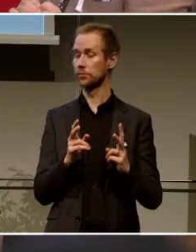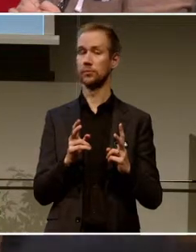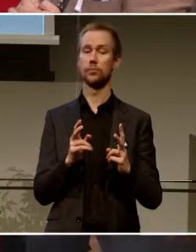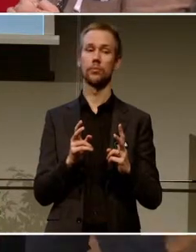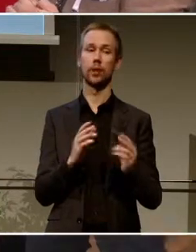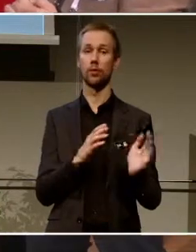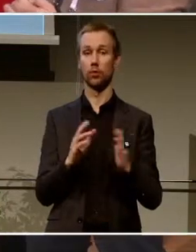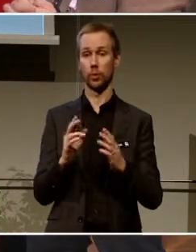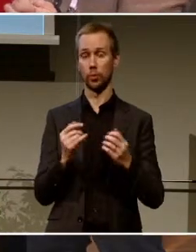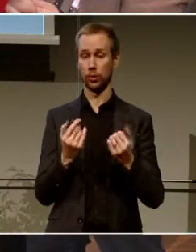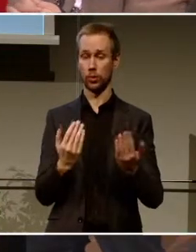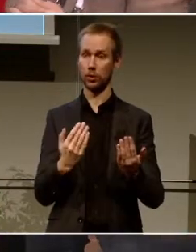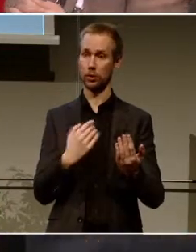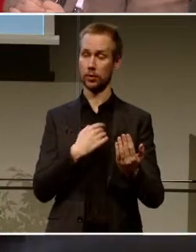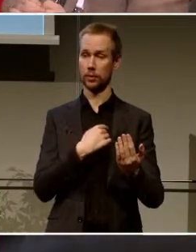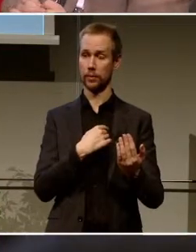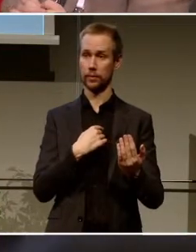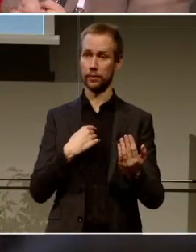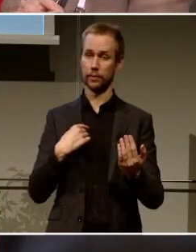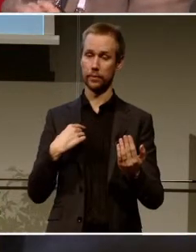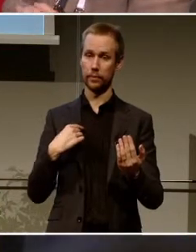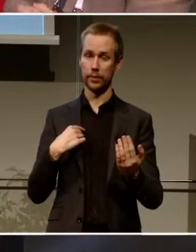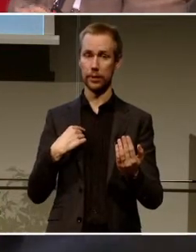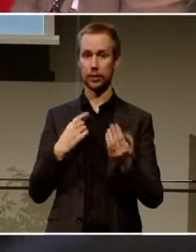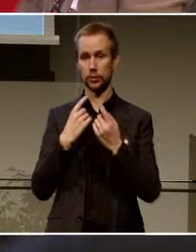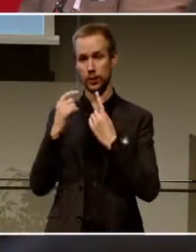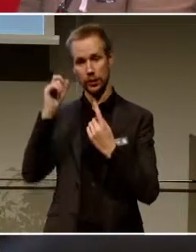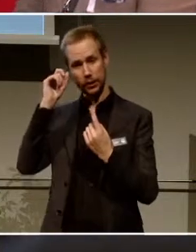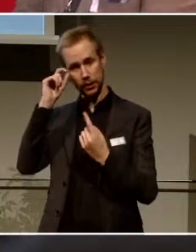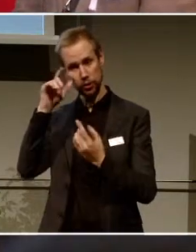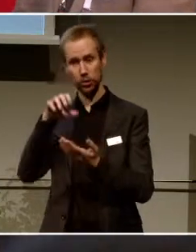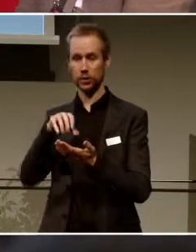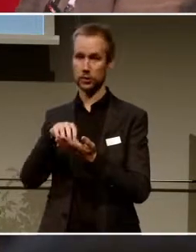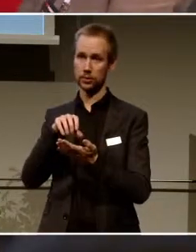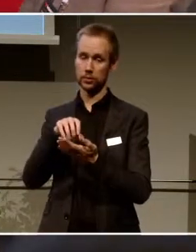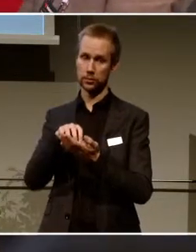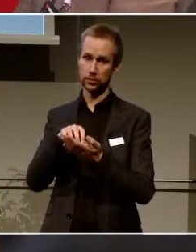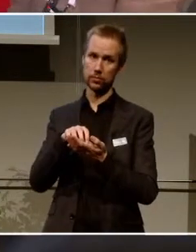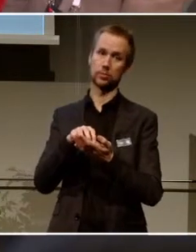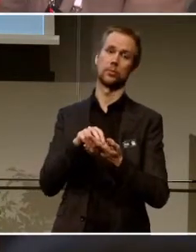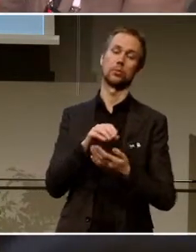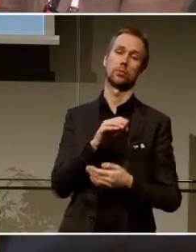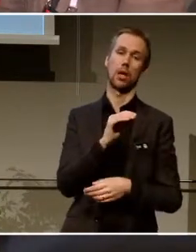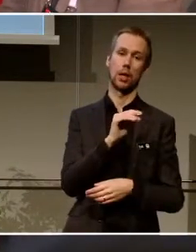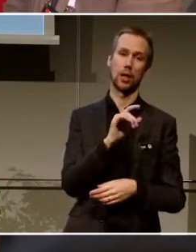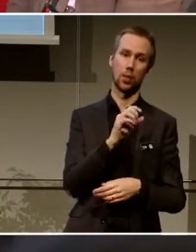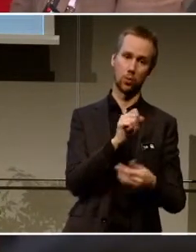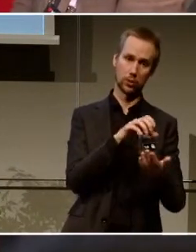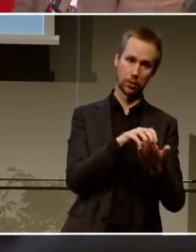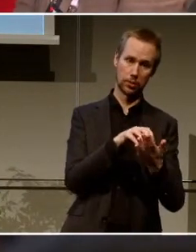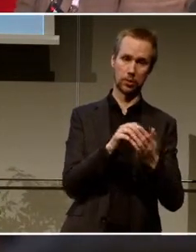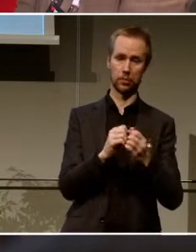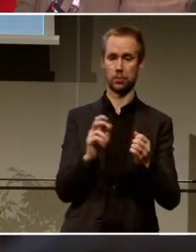fortfarande kan vi prata ganska mycket om liksom det digitala samhället och det analoga samhället, men det överbryggar